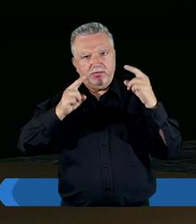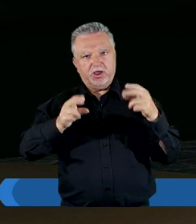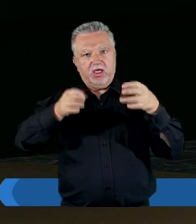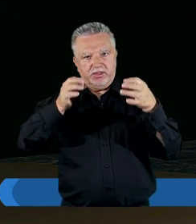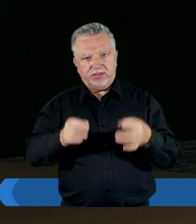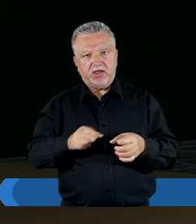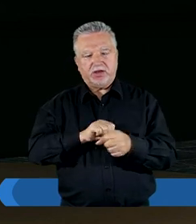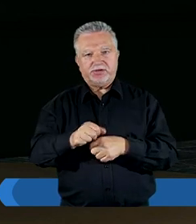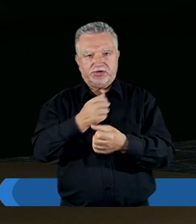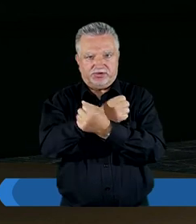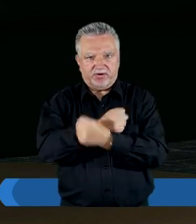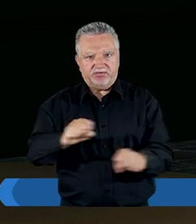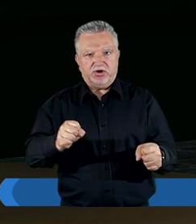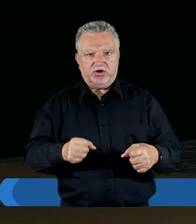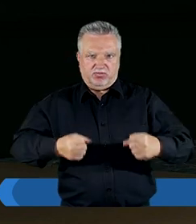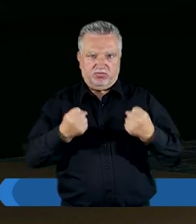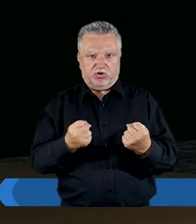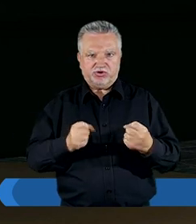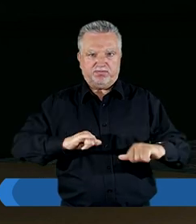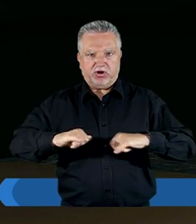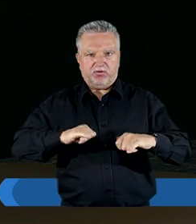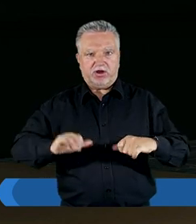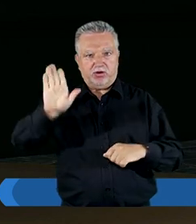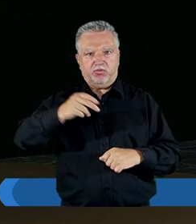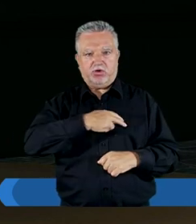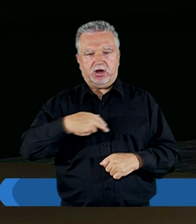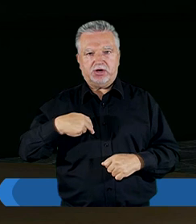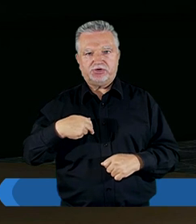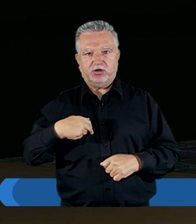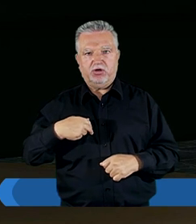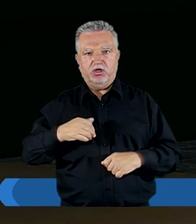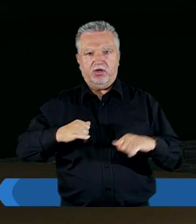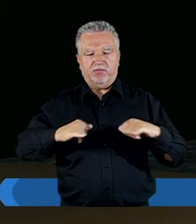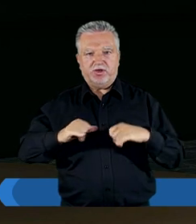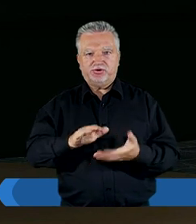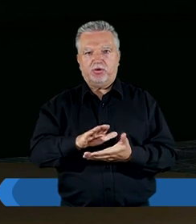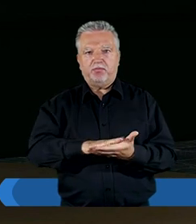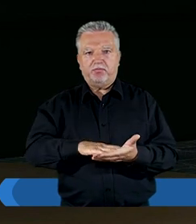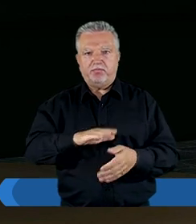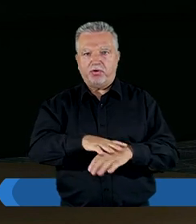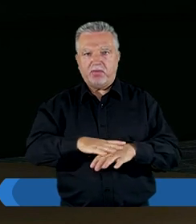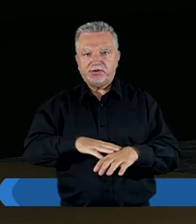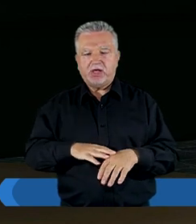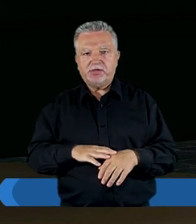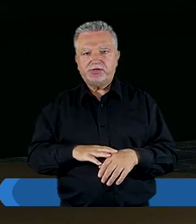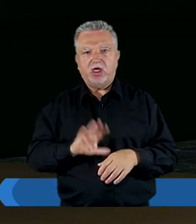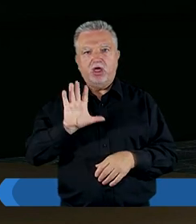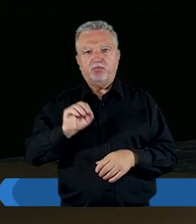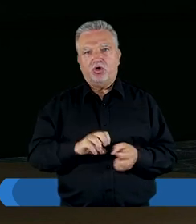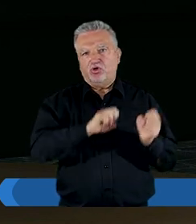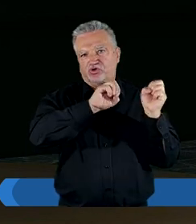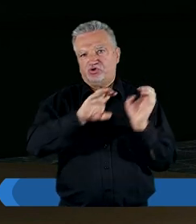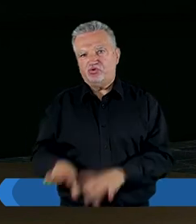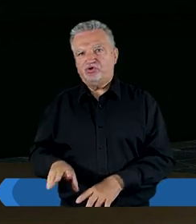teraz nastało zbawienie i moc i panowanie Boga naszego i władztwo pomazańca Jego, gdyż zrzucony